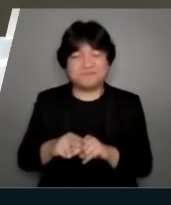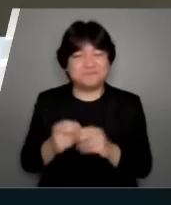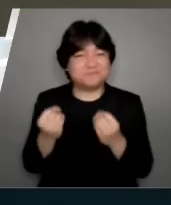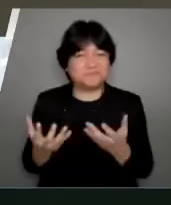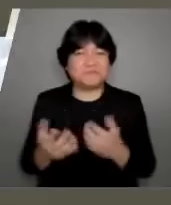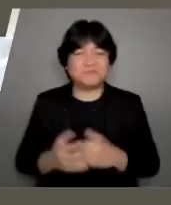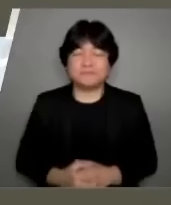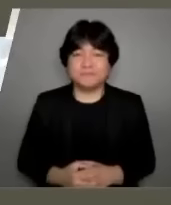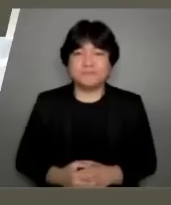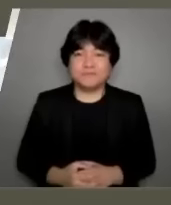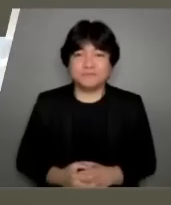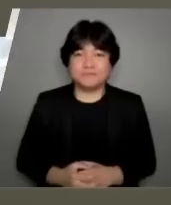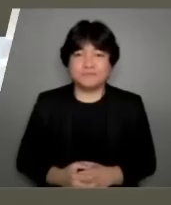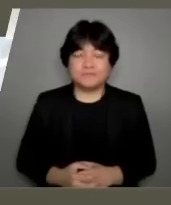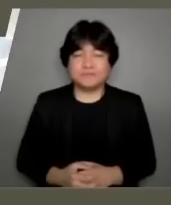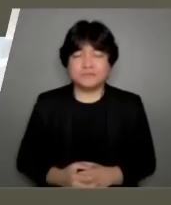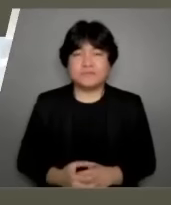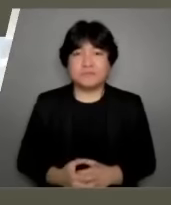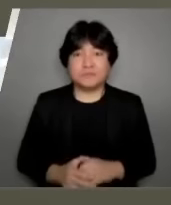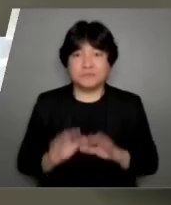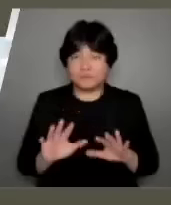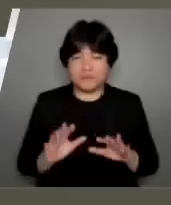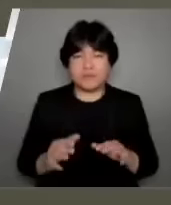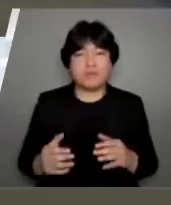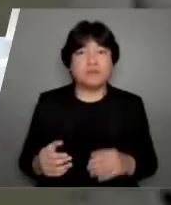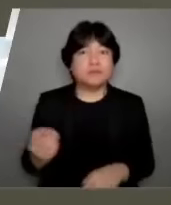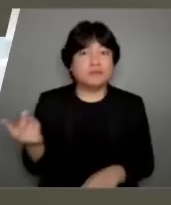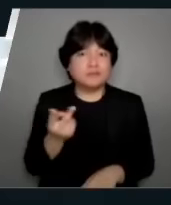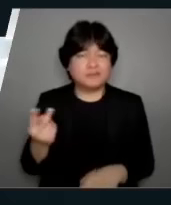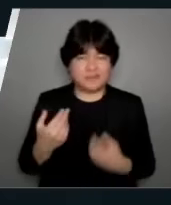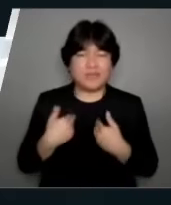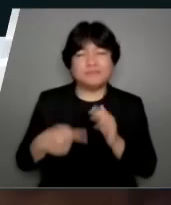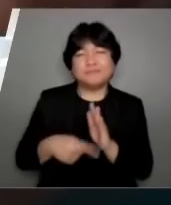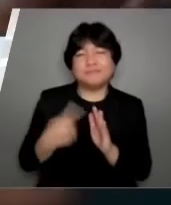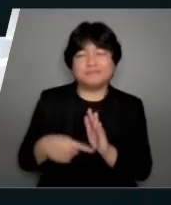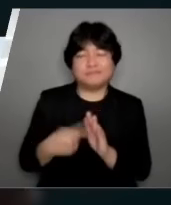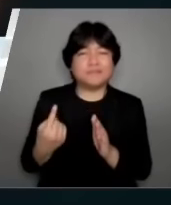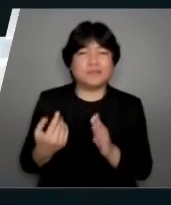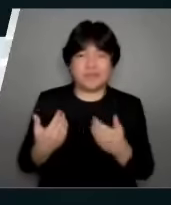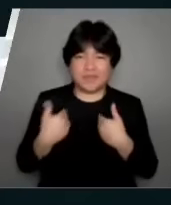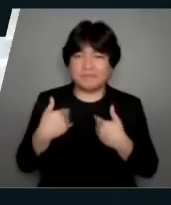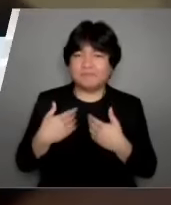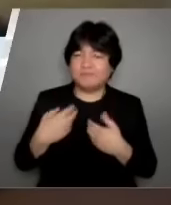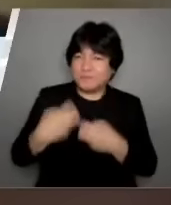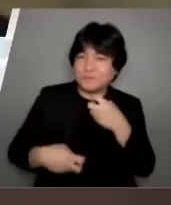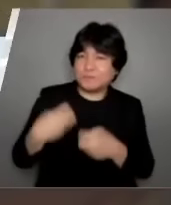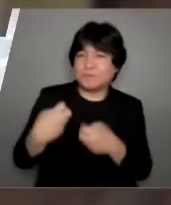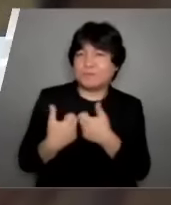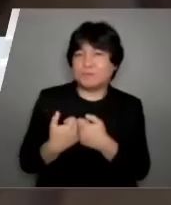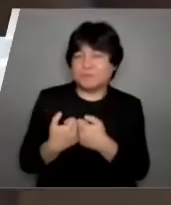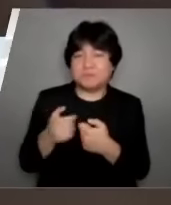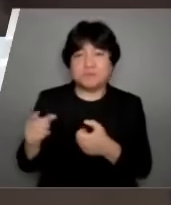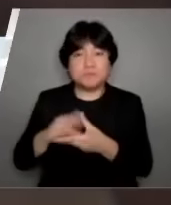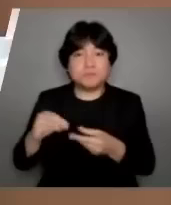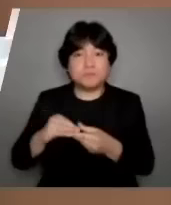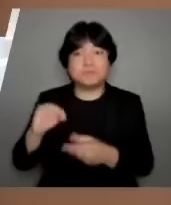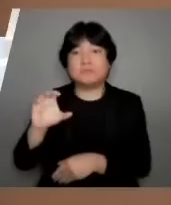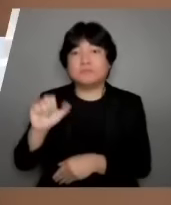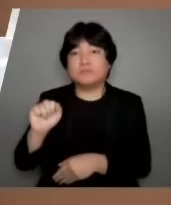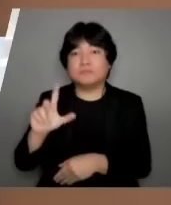ng gymnastics, may mga difficulties sa kanilang relasyon. Minsan ang nakwento ni Carlos kung paano nila nalagpasan ang long-distance